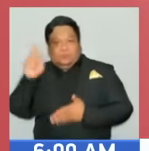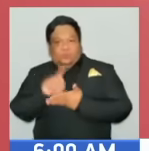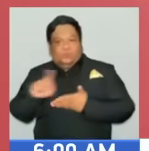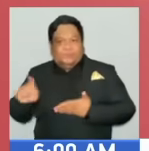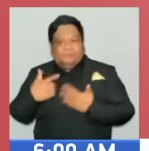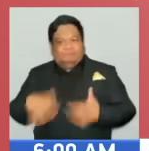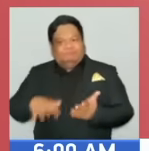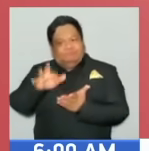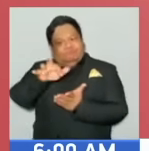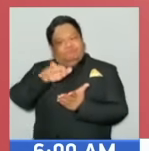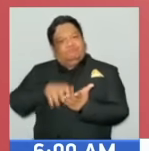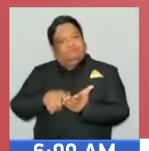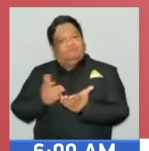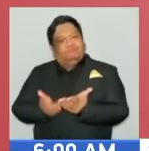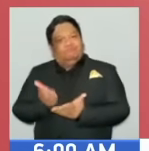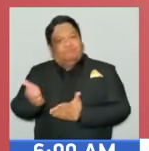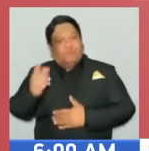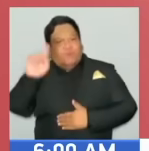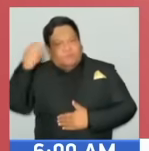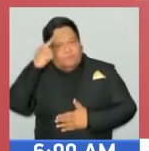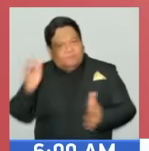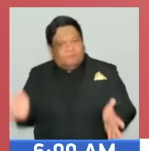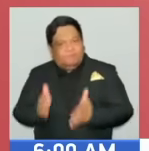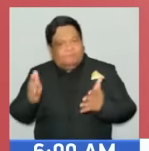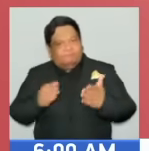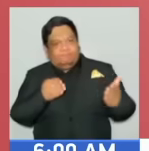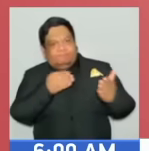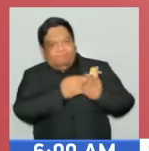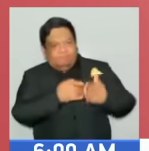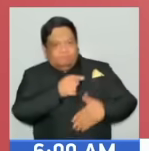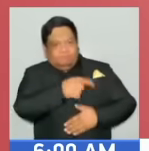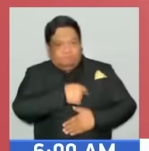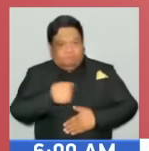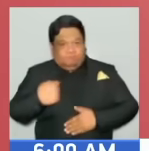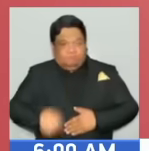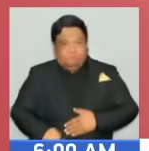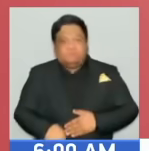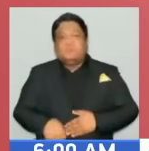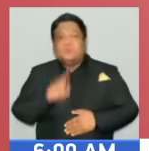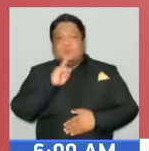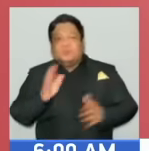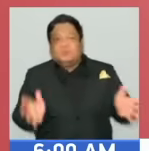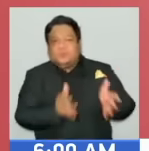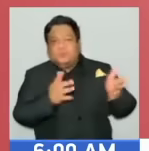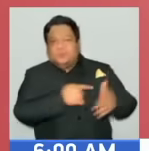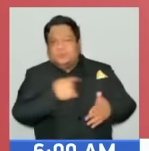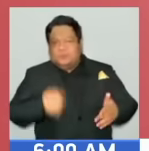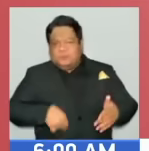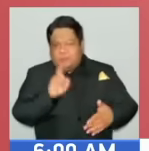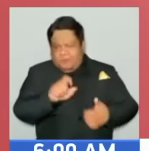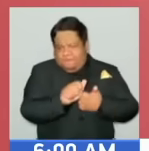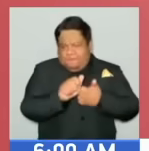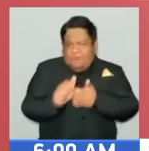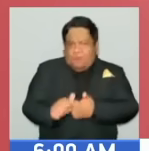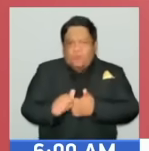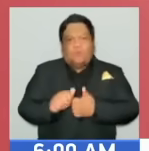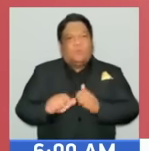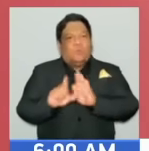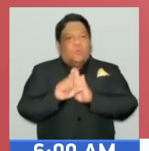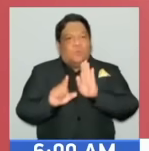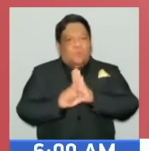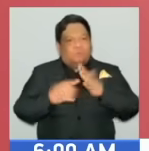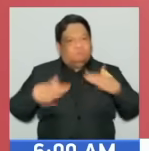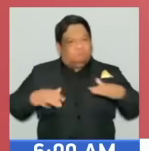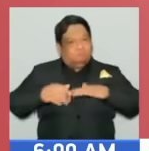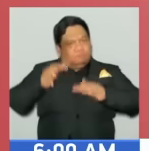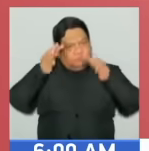ang 2016 Arbitral Tribunal ruling at respetuhin ang freedom of navigation. Sabi naman ng Canadian Embassy, hindi katanggap-tanggap